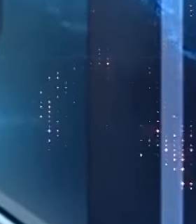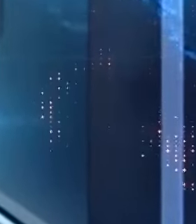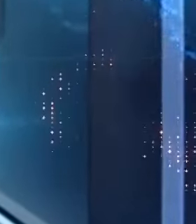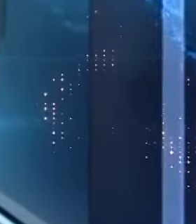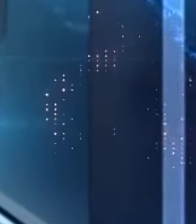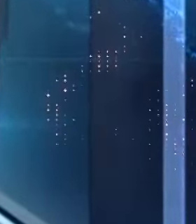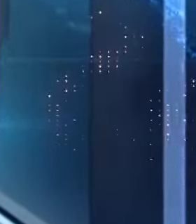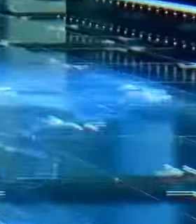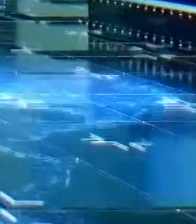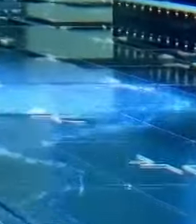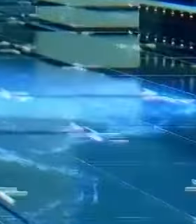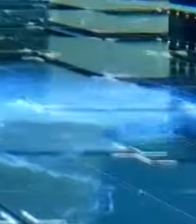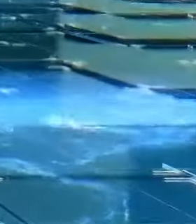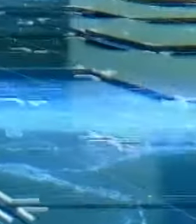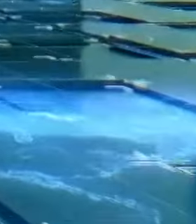ЖТСУ, Кунаев.